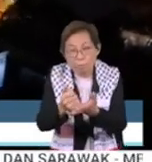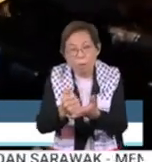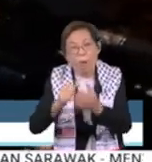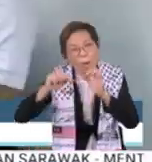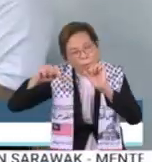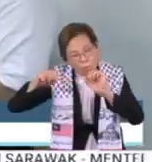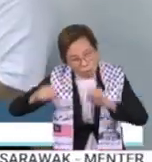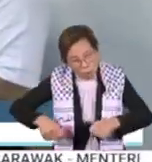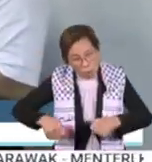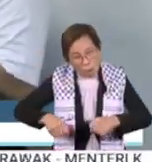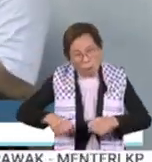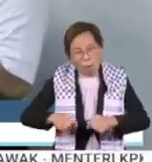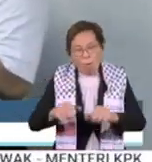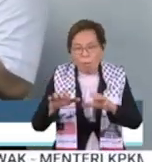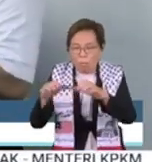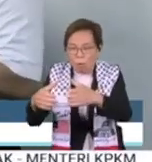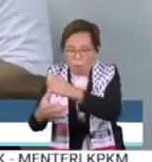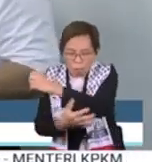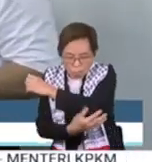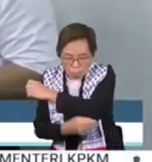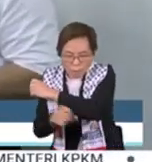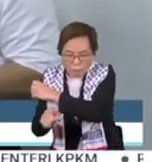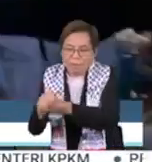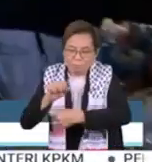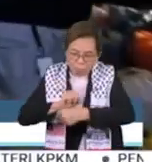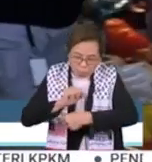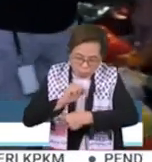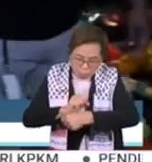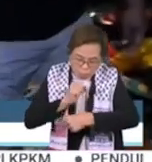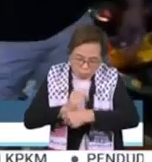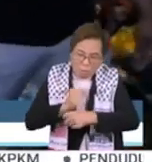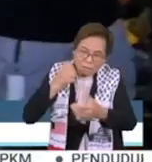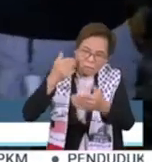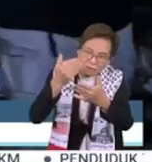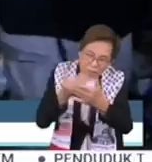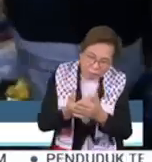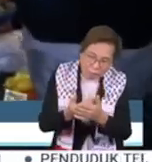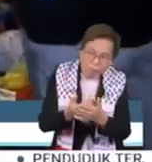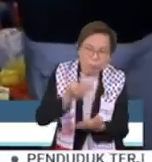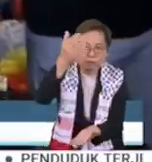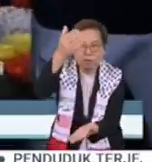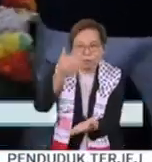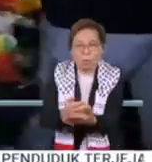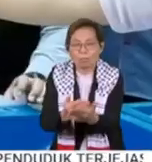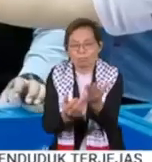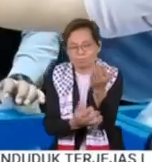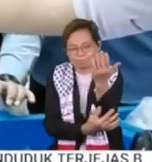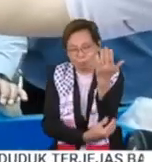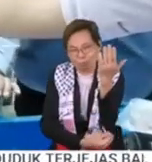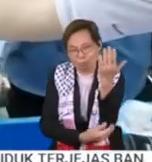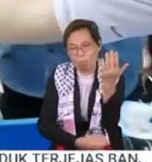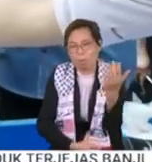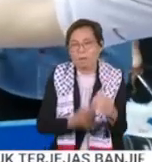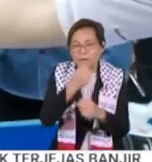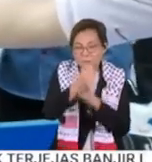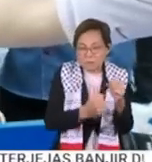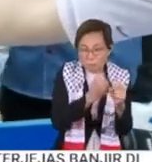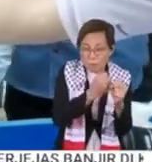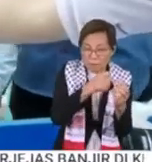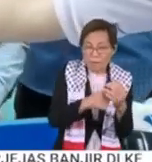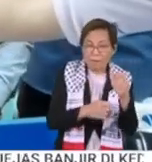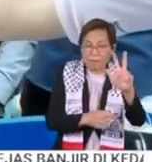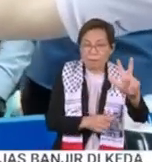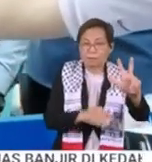yang membolehkan golongan asnaf ini bekerja sehingga mampu menoktahkan kemiskinan. Tahun ini